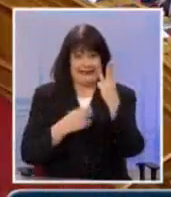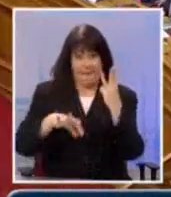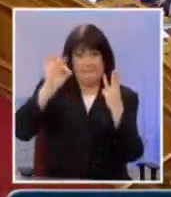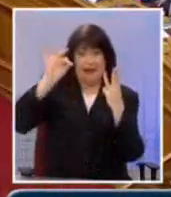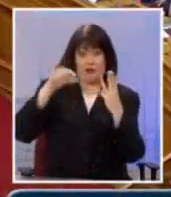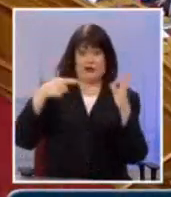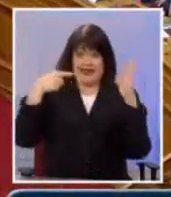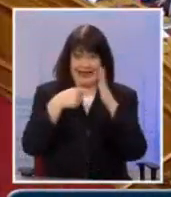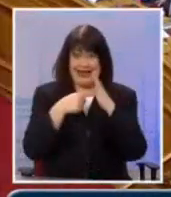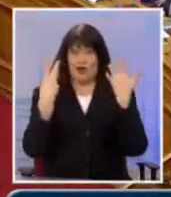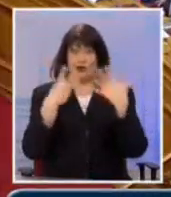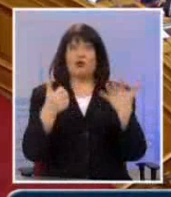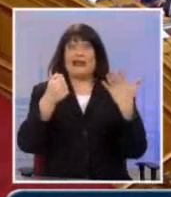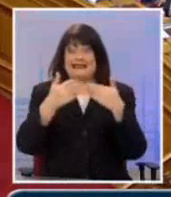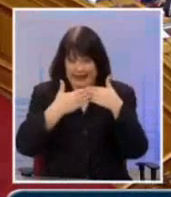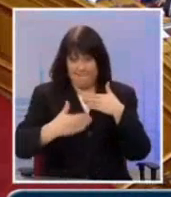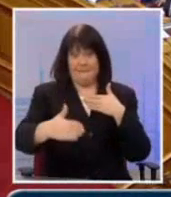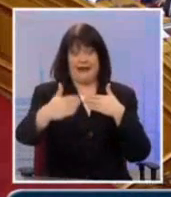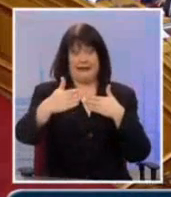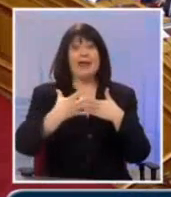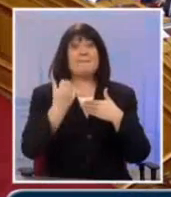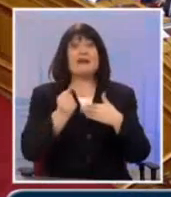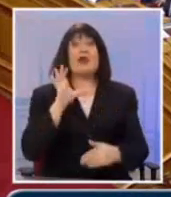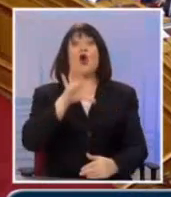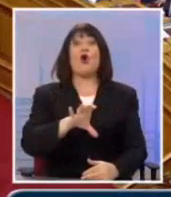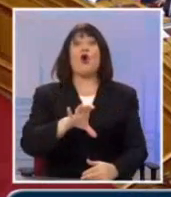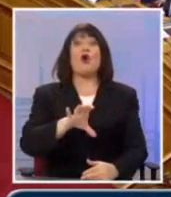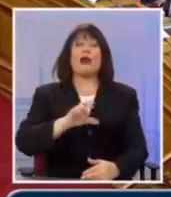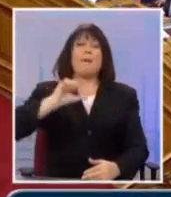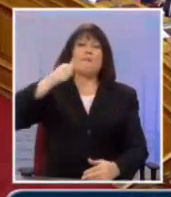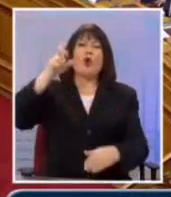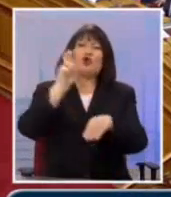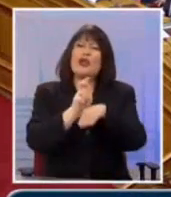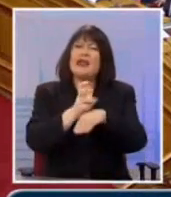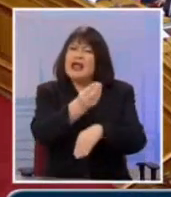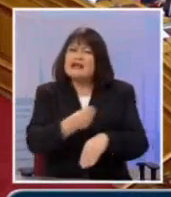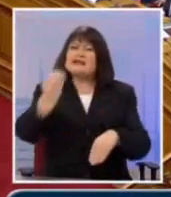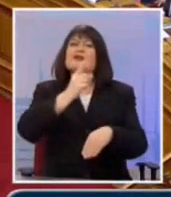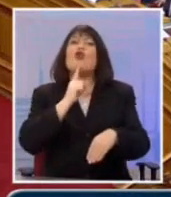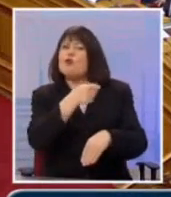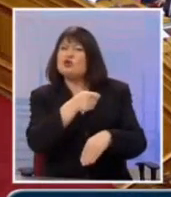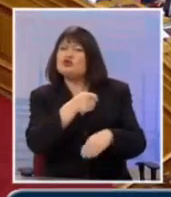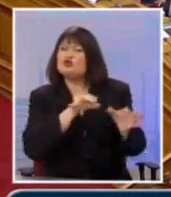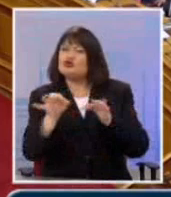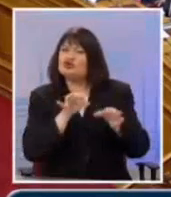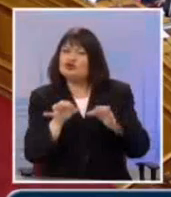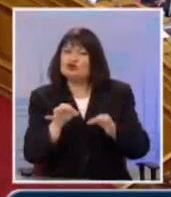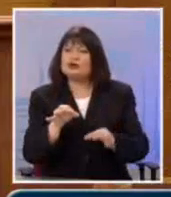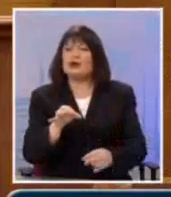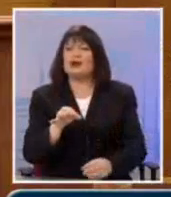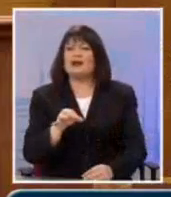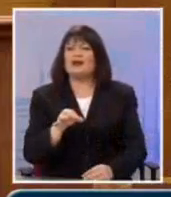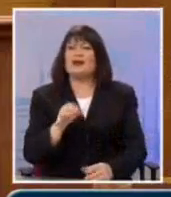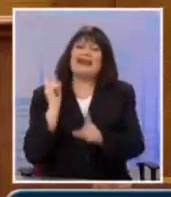από το 1860 που υπήρχε χώρα με τόσο μεγάλα πρωτογενή πλεονάσματα σαν αυτά που σχεδιάζεται. Που ήταν